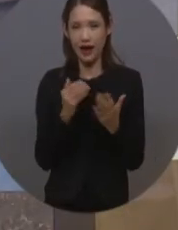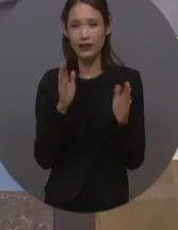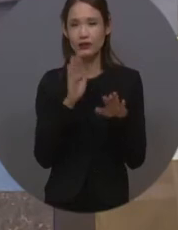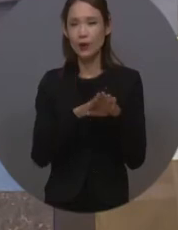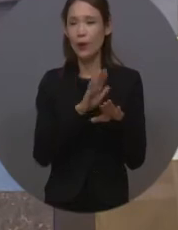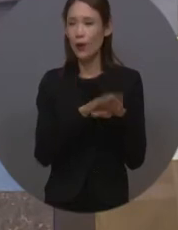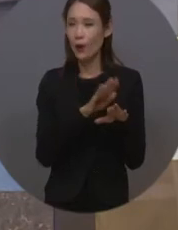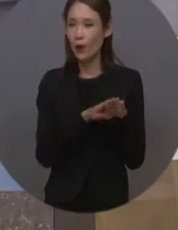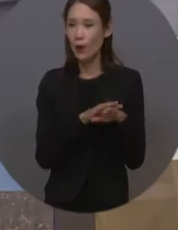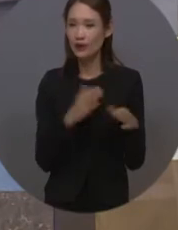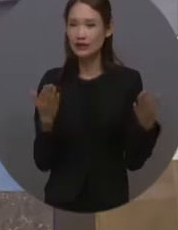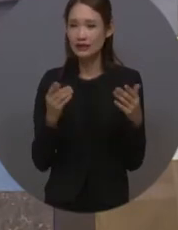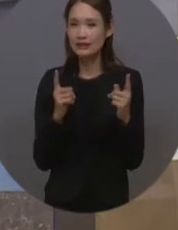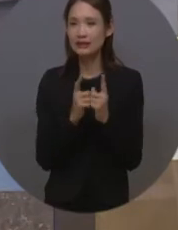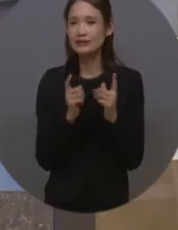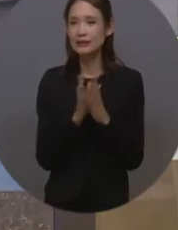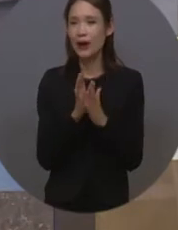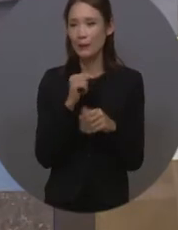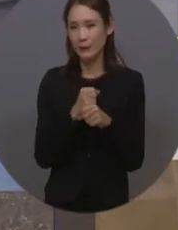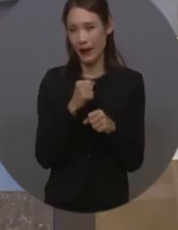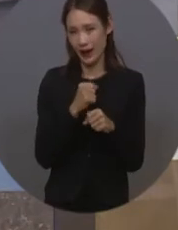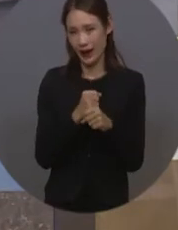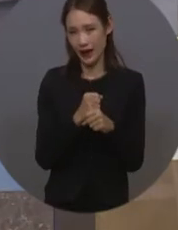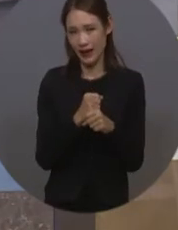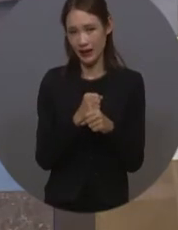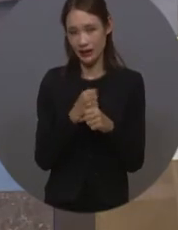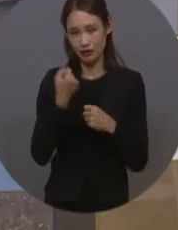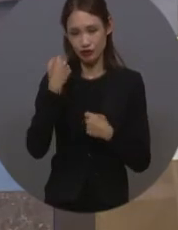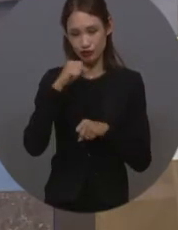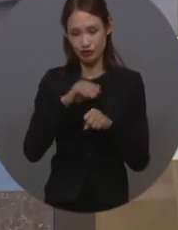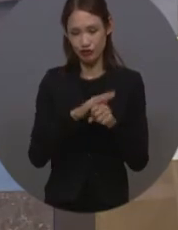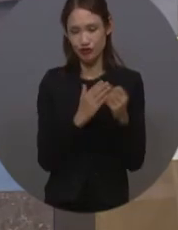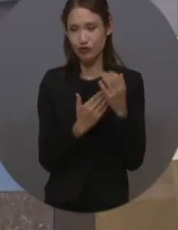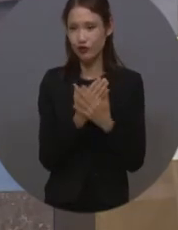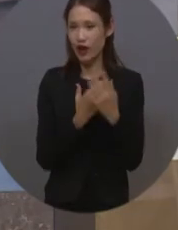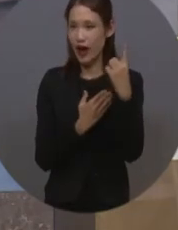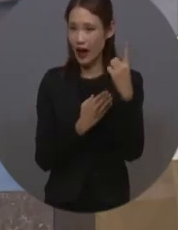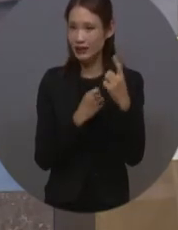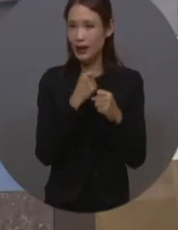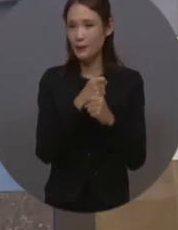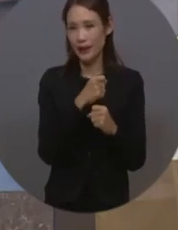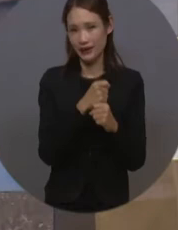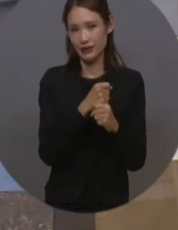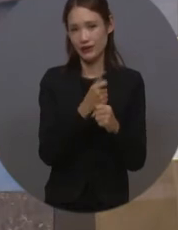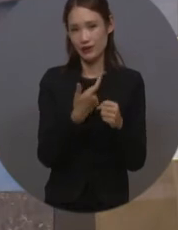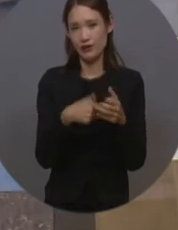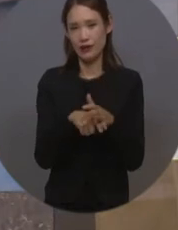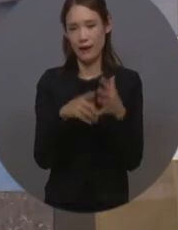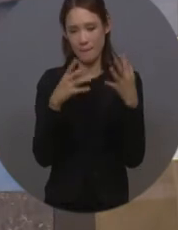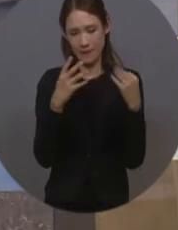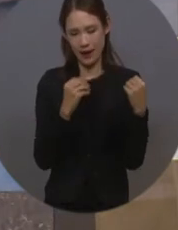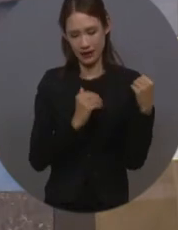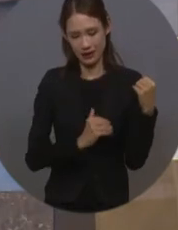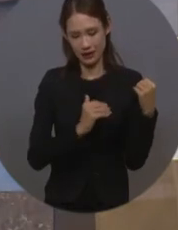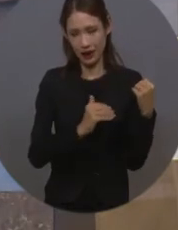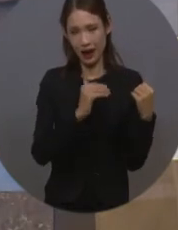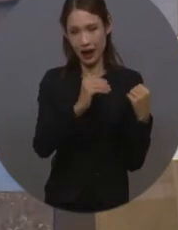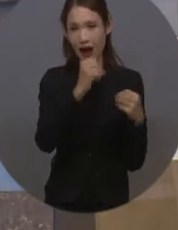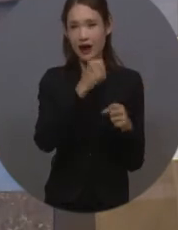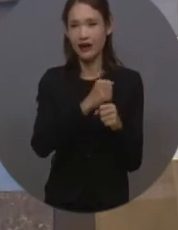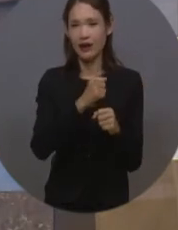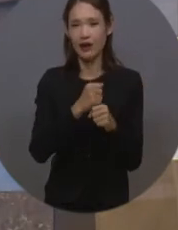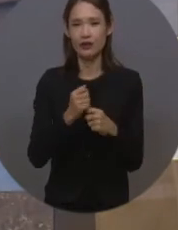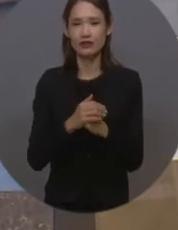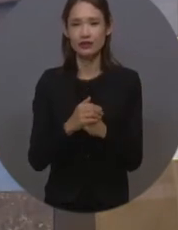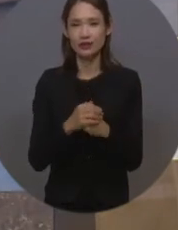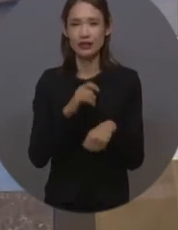수작업으로 만들고 계시는데, 이 구두 한 켤레를 제작하기 위해서 정말 많은 또 제작 과정 그리고 또 많은 시간이 소요될